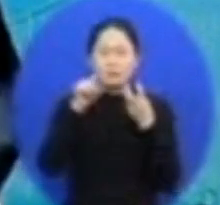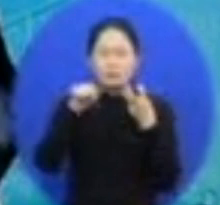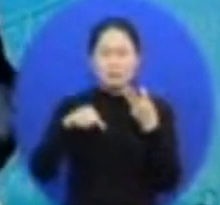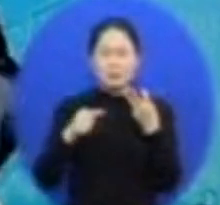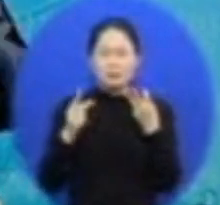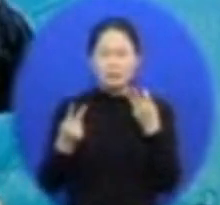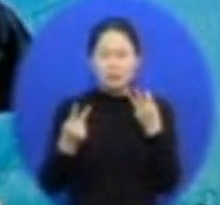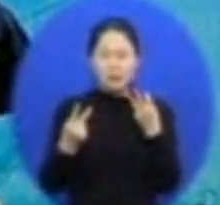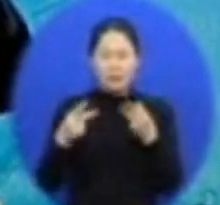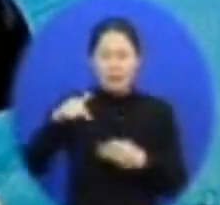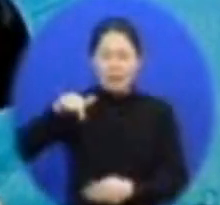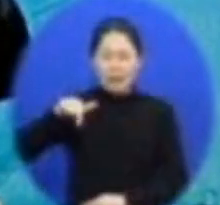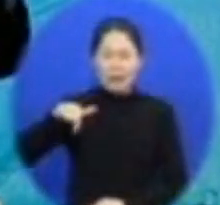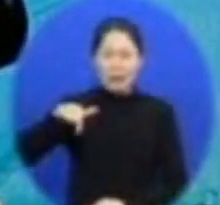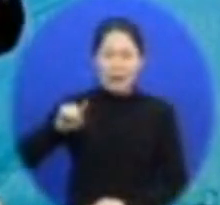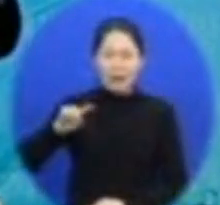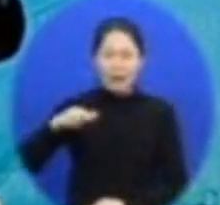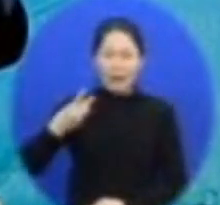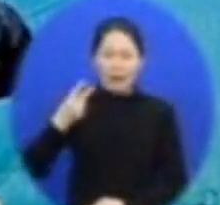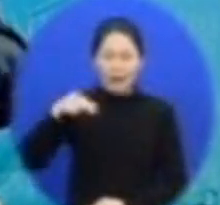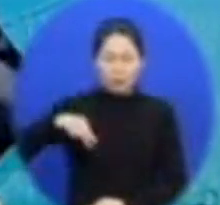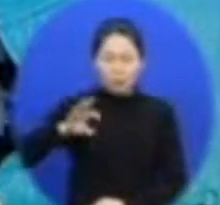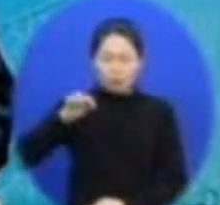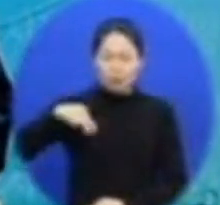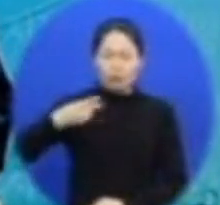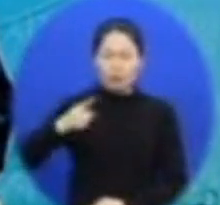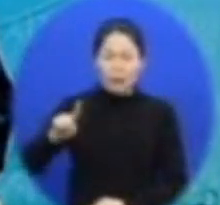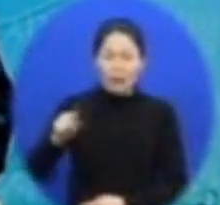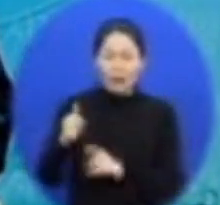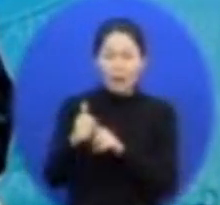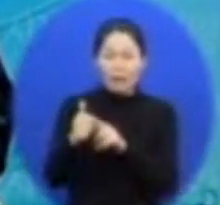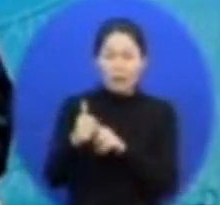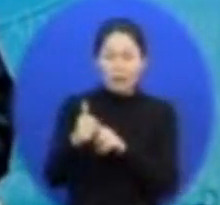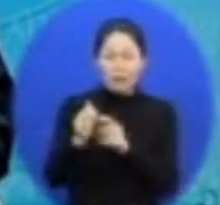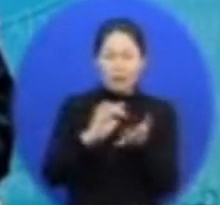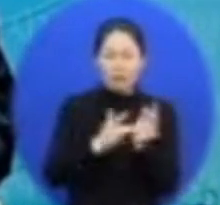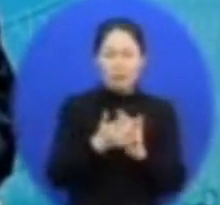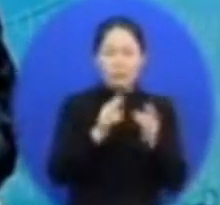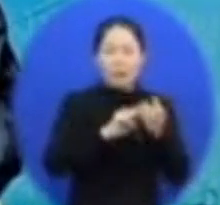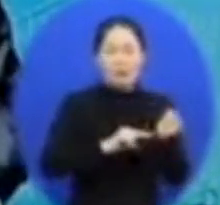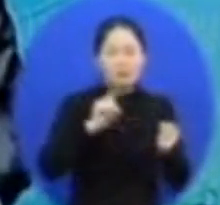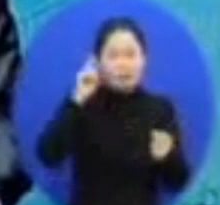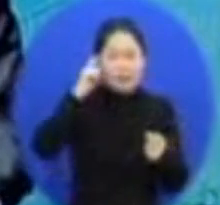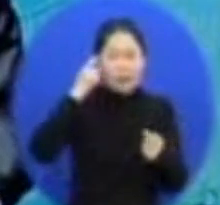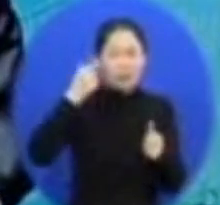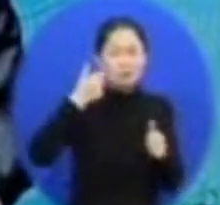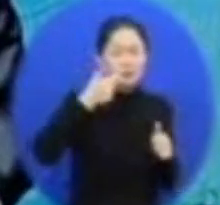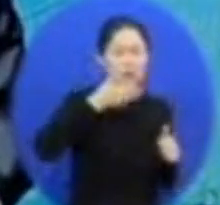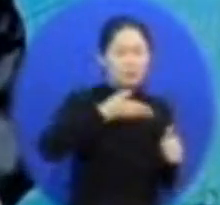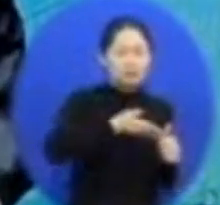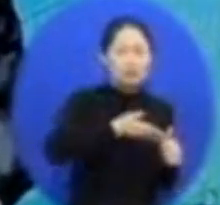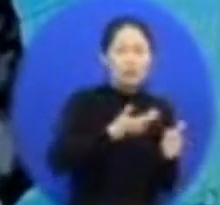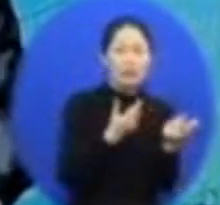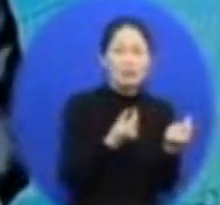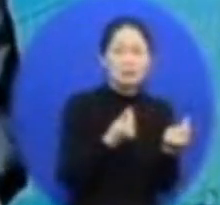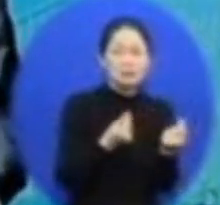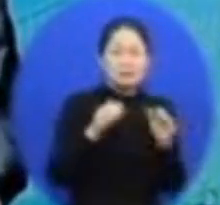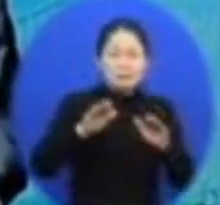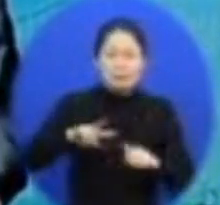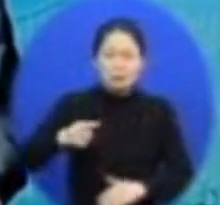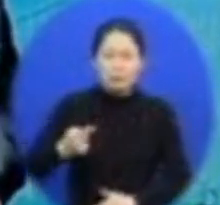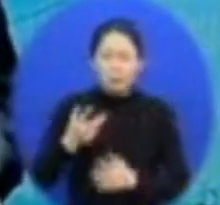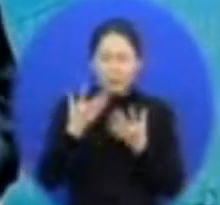갈은 유다에게 마귀가 예수를 팔려는 생각을 넣어 주었다고 했듯이 지금도 얼마나 많은 성도들의